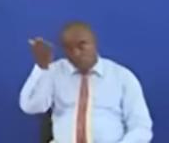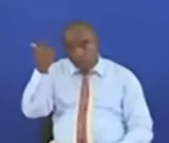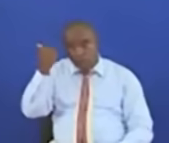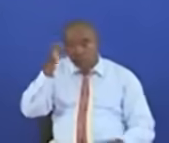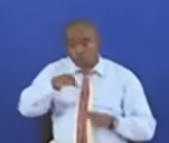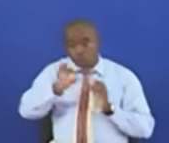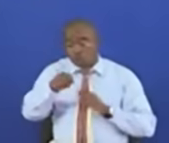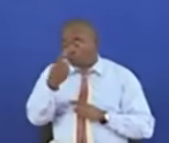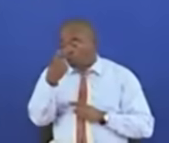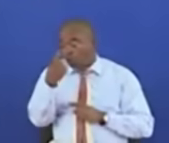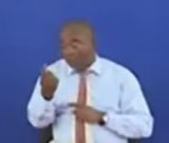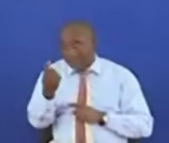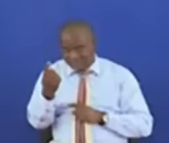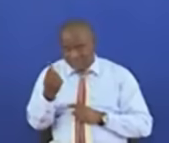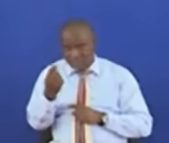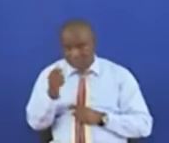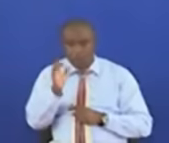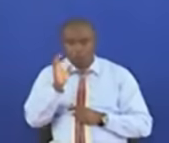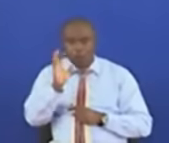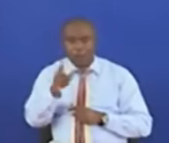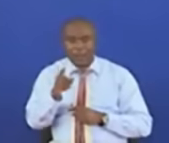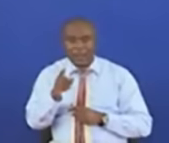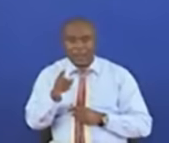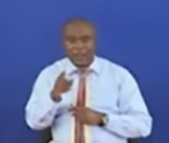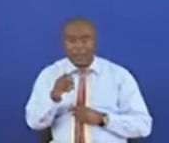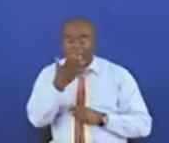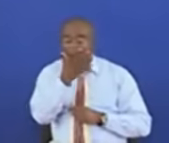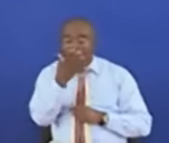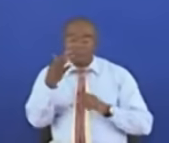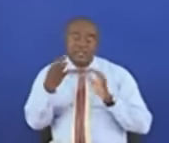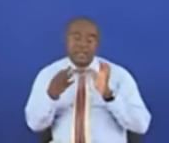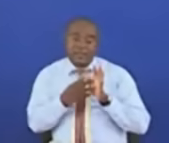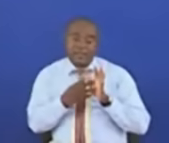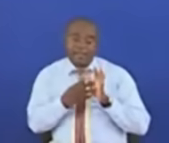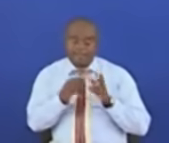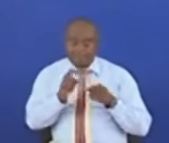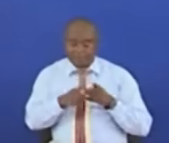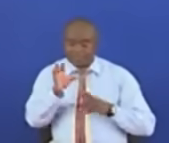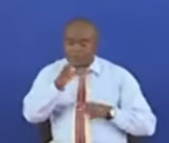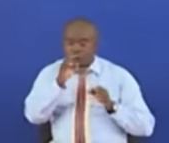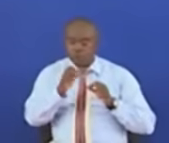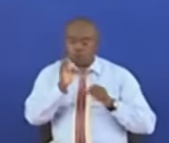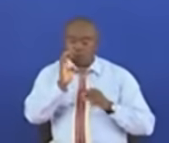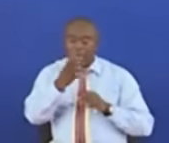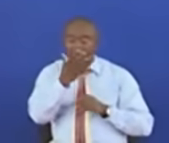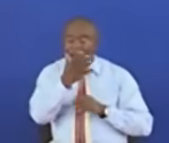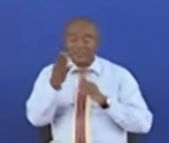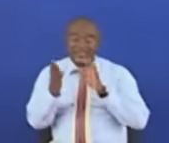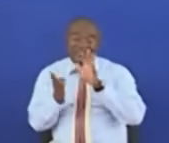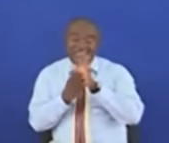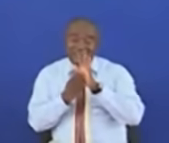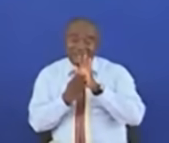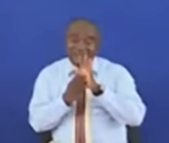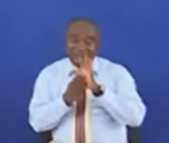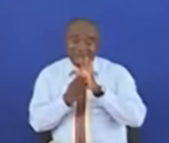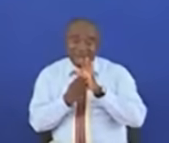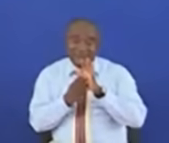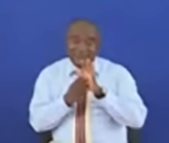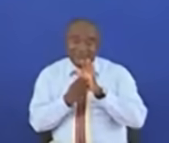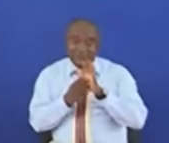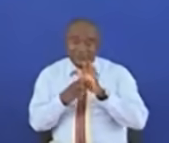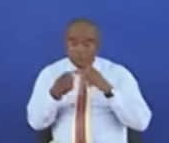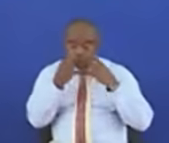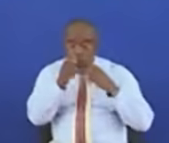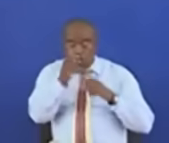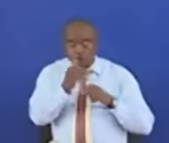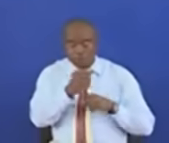wa kwanza wa bunge wa mwaka 1958 na mwaka 1959. Tuone waliokuwa na sifa ya